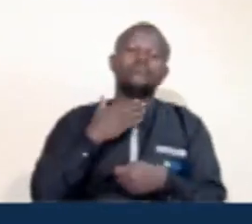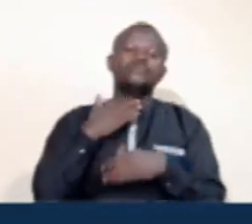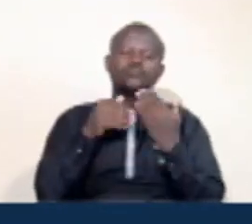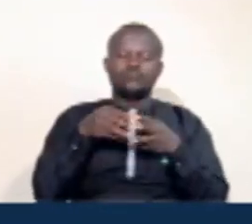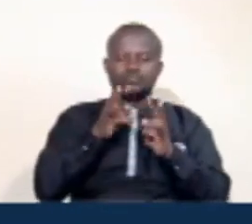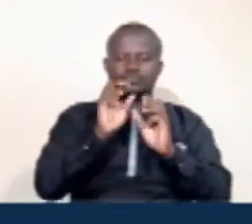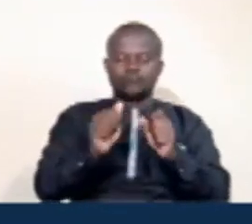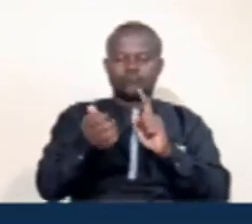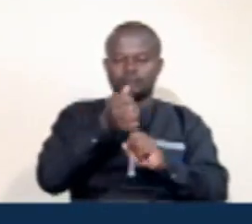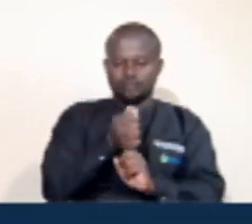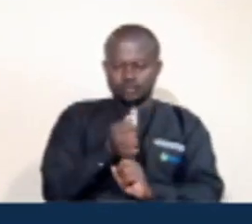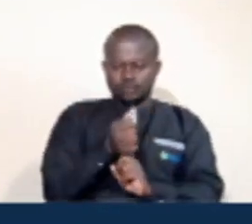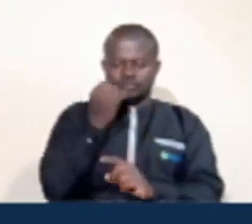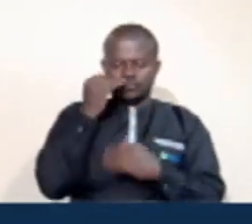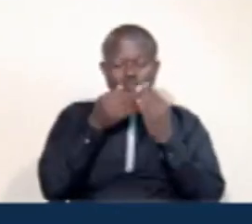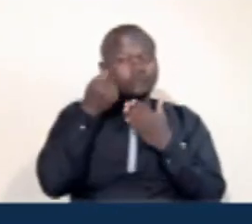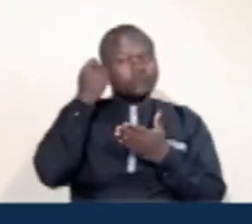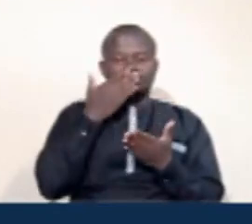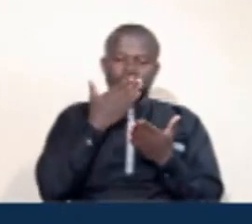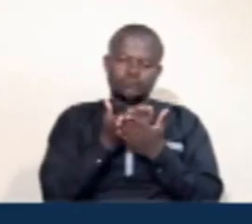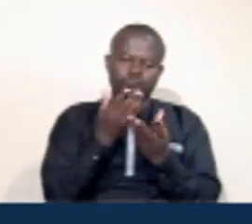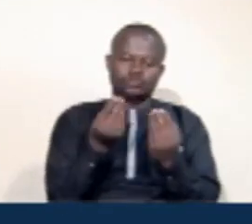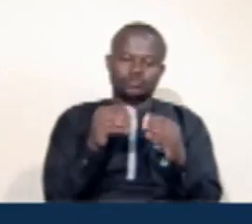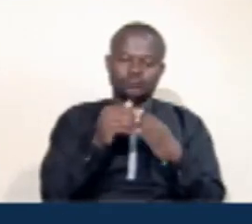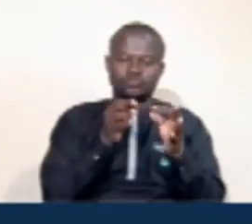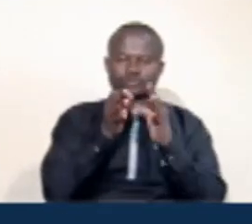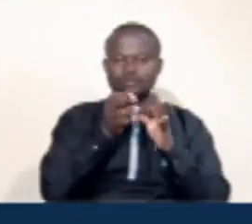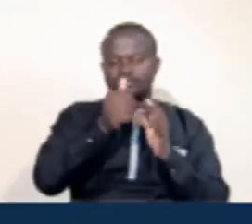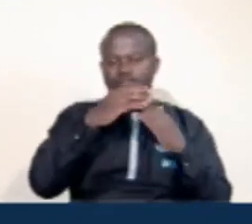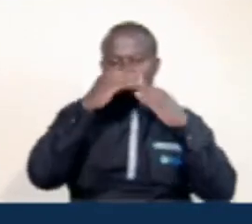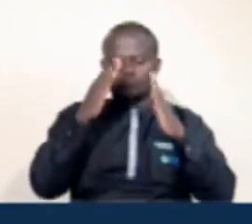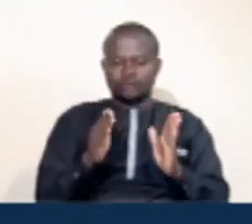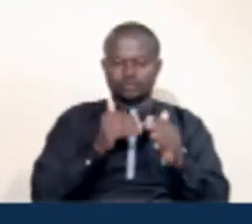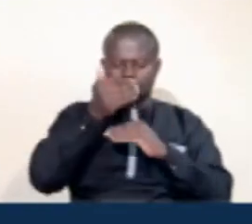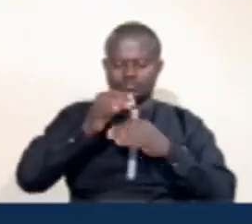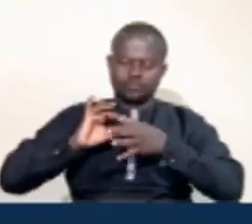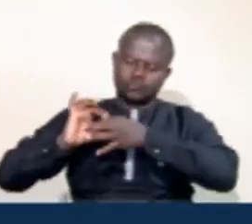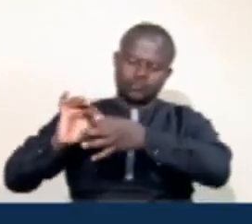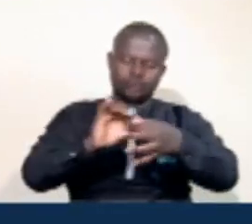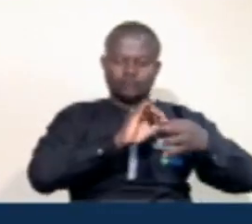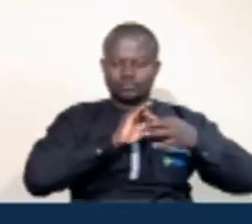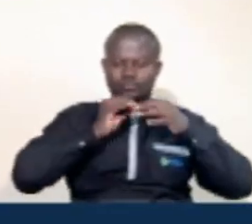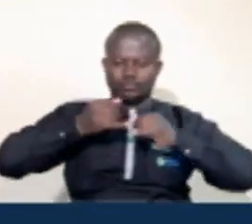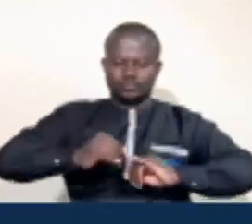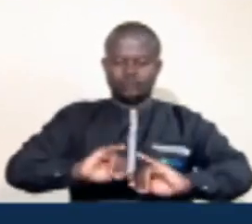nuko zagerwaho iyo abyumva neza bimworohera no kubyumvisha abayobora nabo bagafatanya mu kubishyira mu